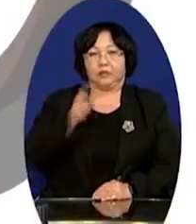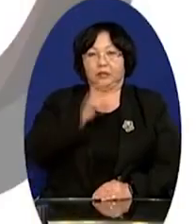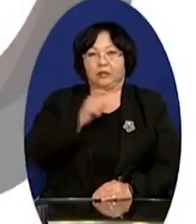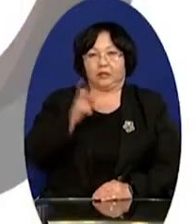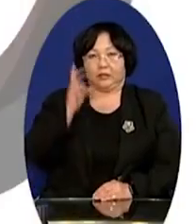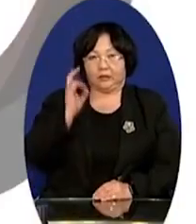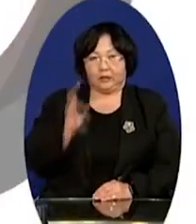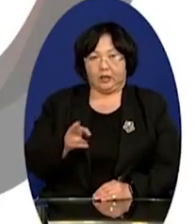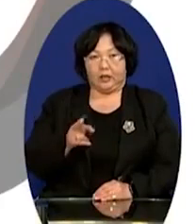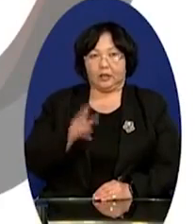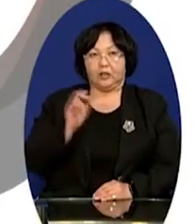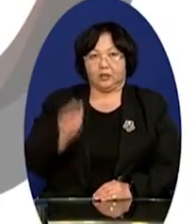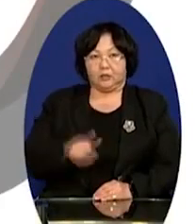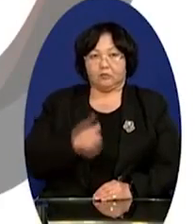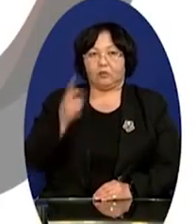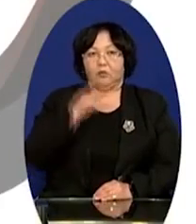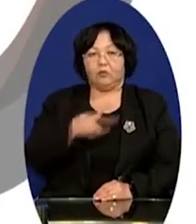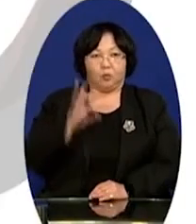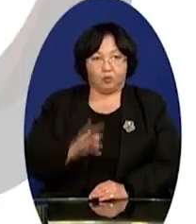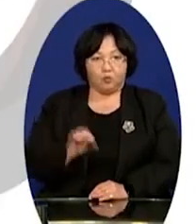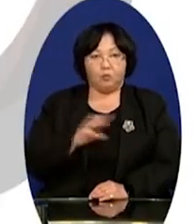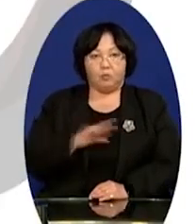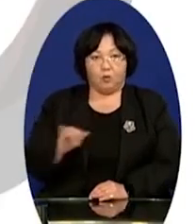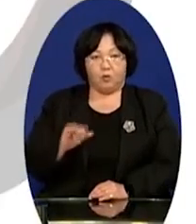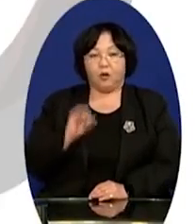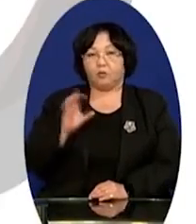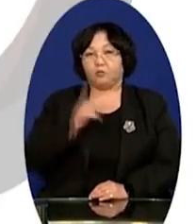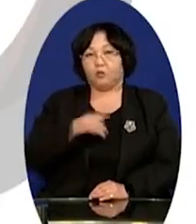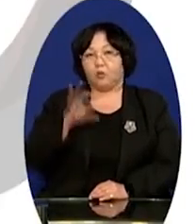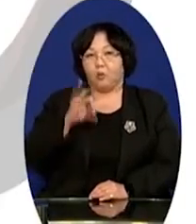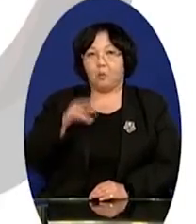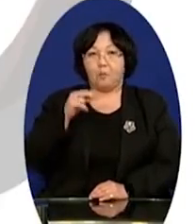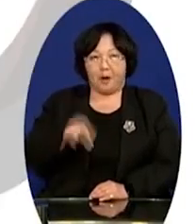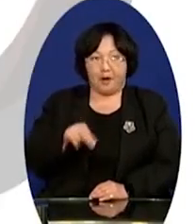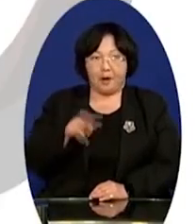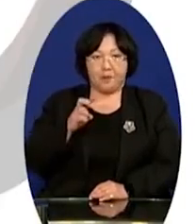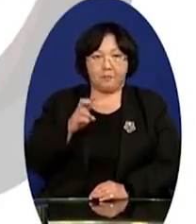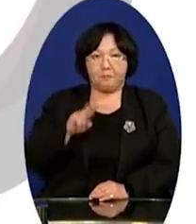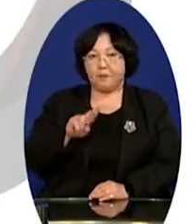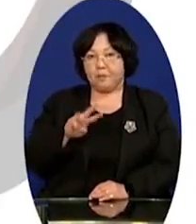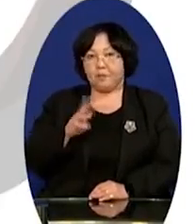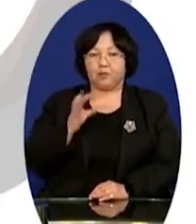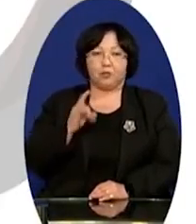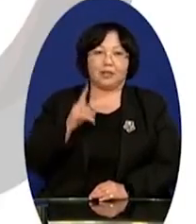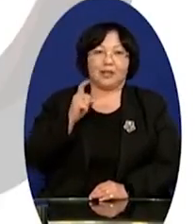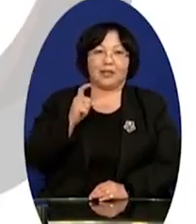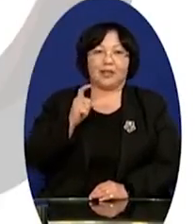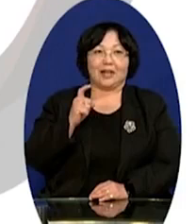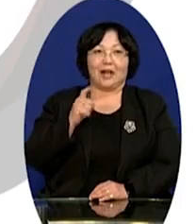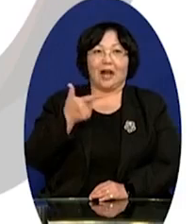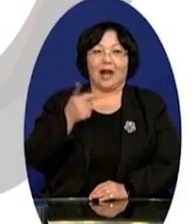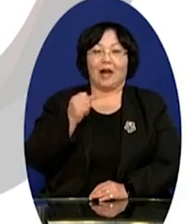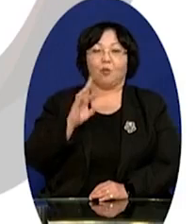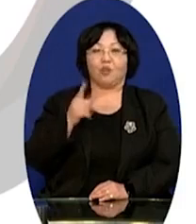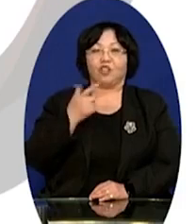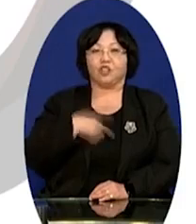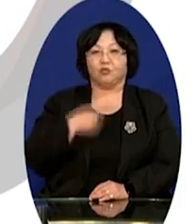ХХК гэдэгтэй хувьцаа эзэмшигч чинь 100% бүрийн бямсрын буюу хасуурын гавын гишүүний ээжийн